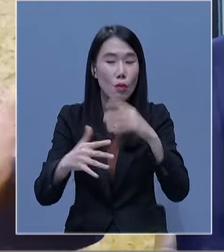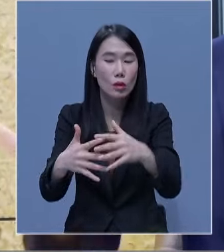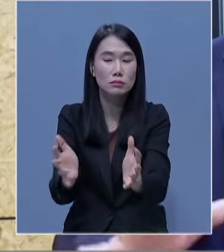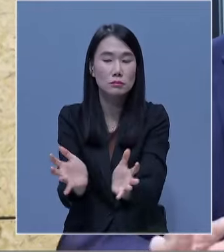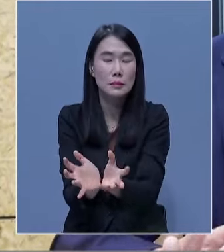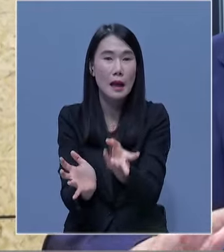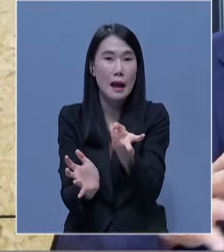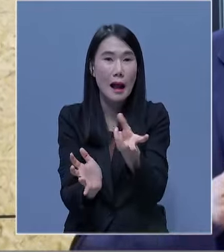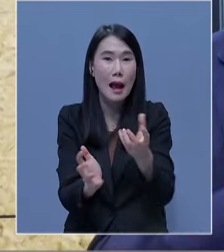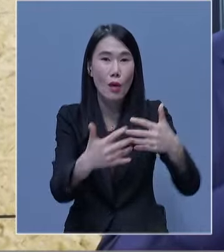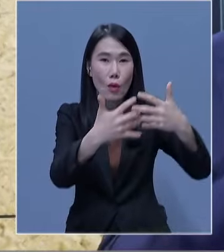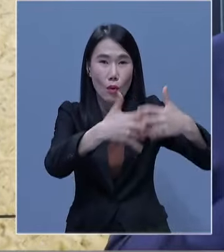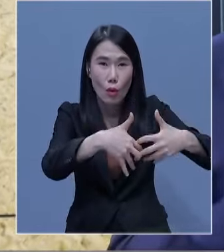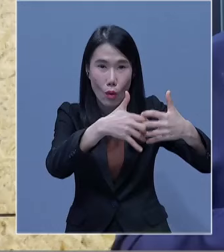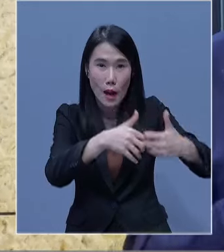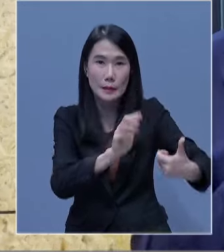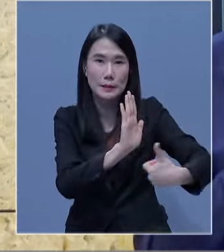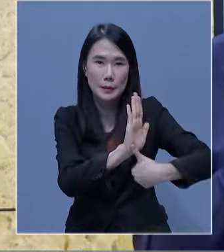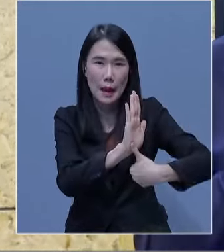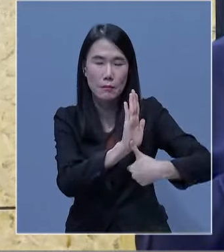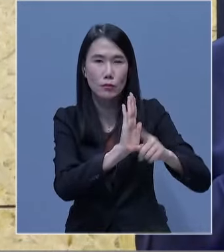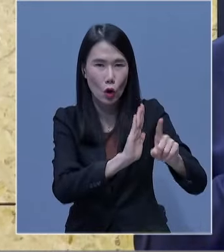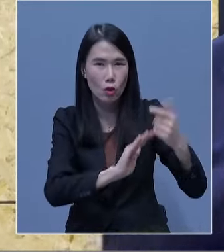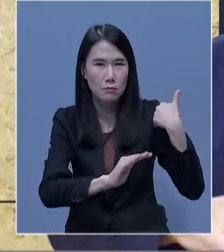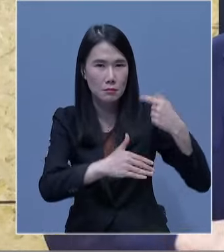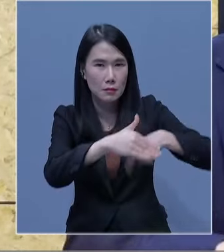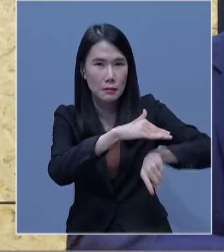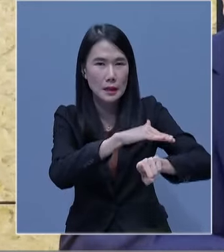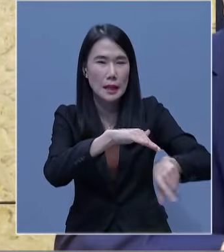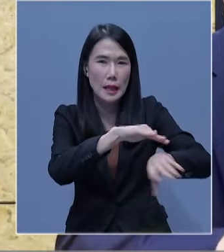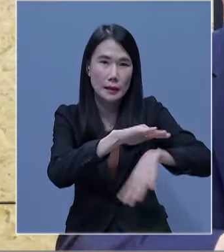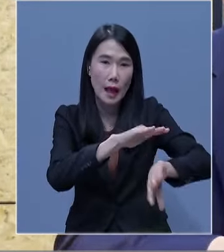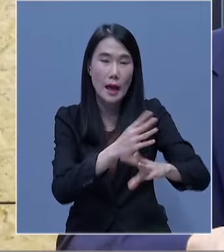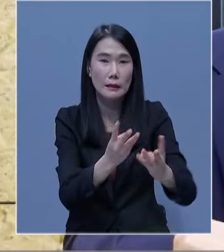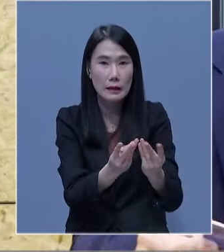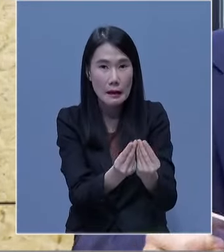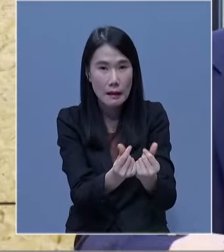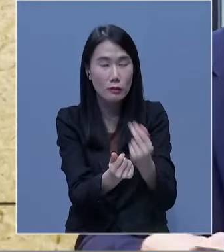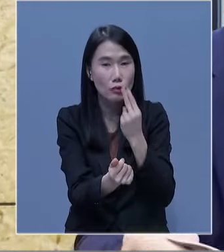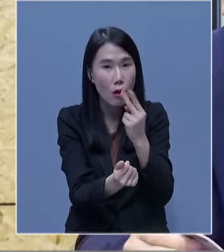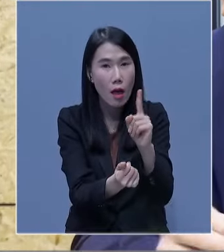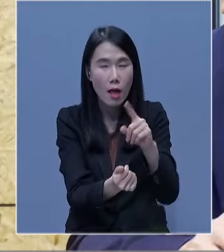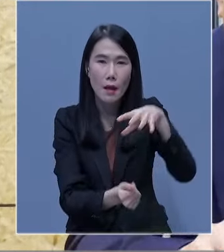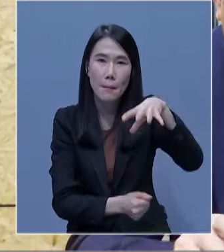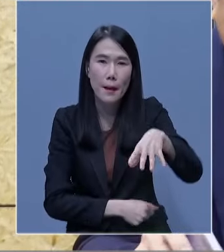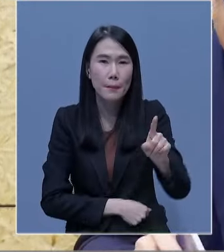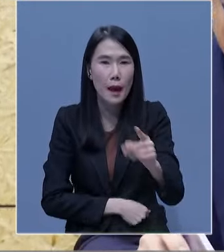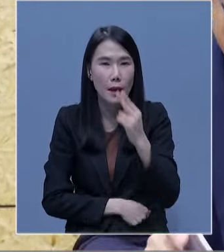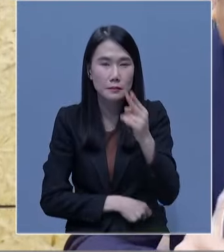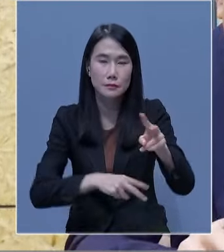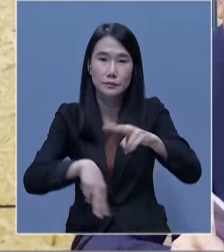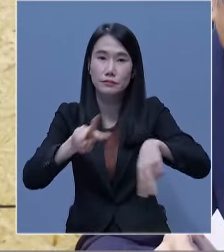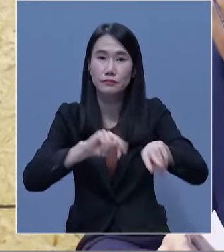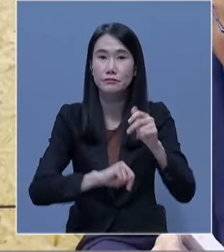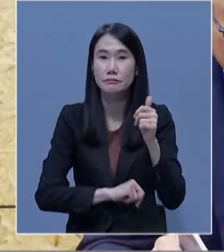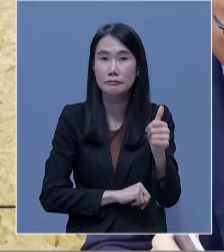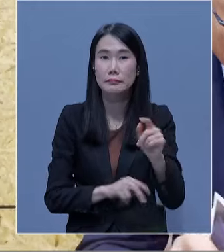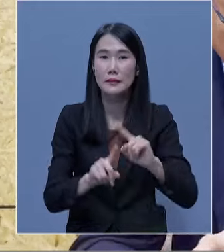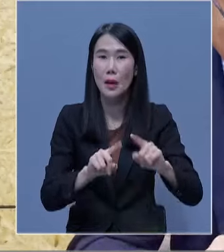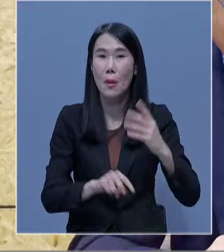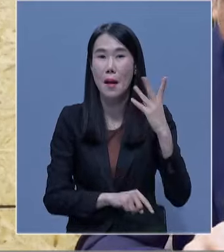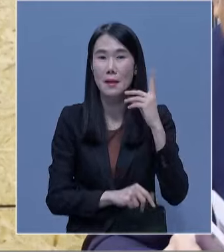รับจำนำข้าวจะต้องมีโค้ดนี้เป็นการยืนยัน ต้องมีการบอกเลยว่าข้าวนี้อยู่ที่ไหนยังไง มันต้องตรวจสอบได้ ใช่ แต่